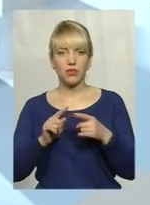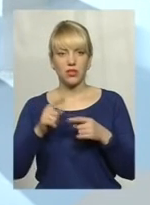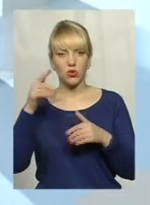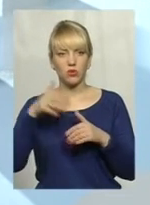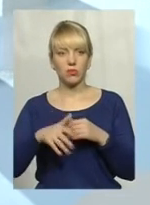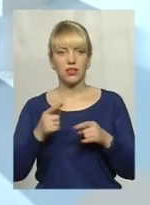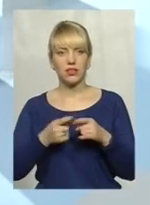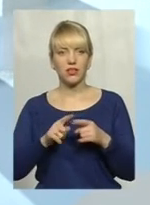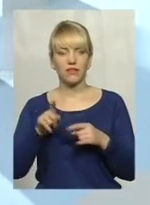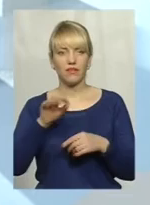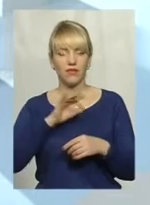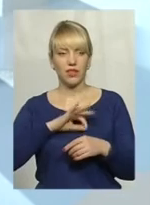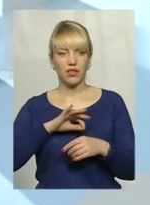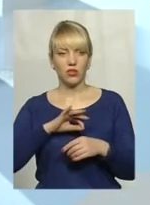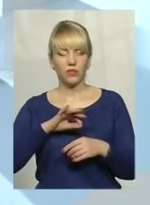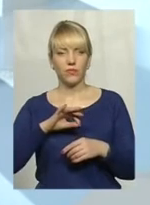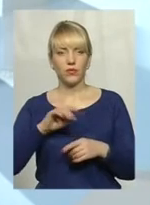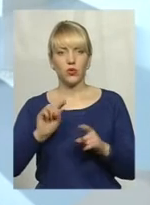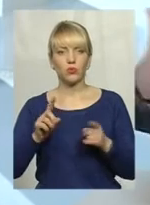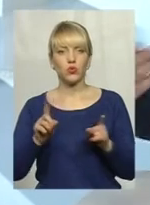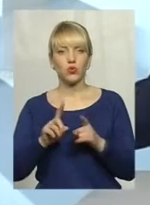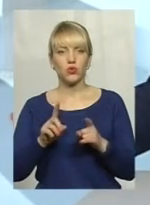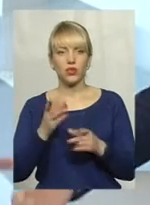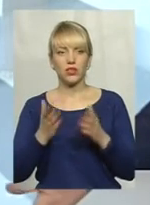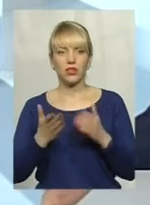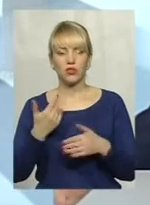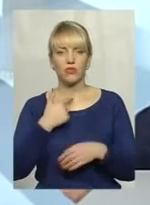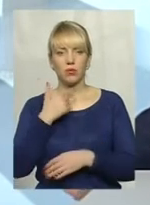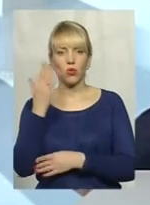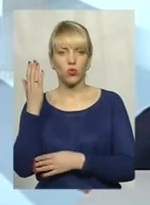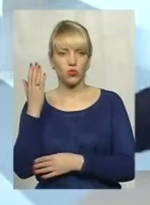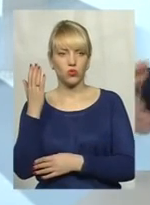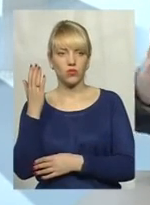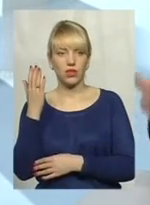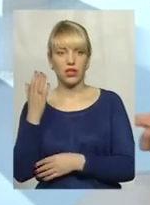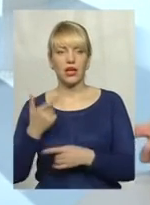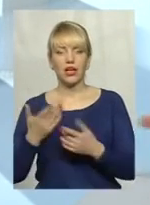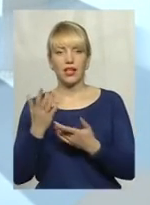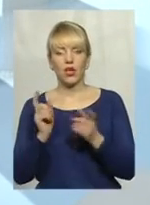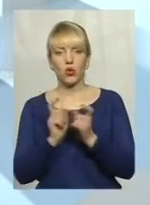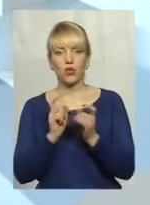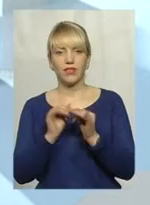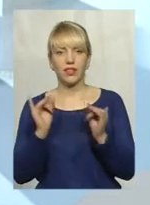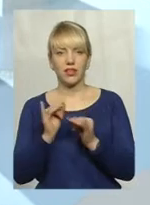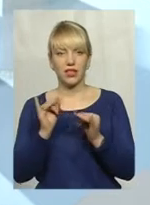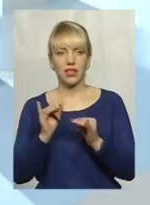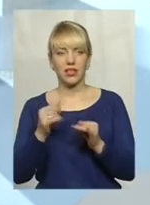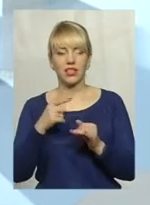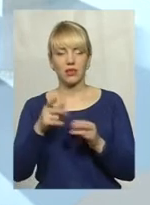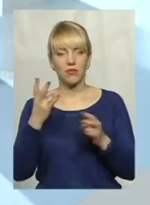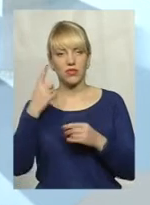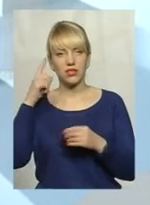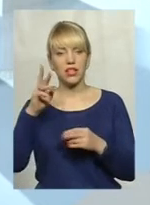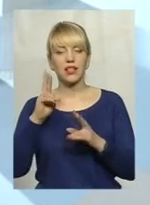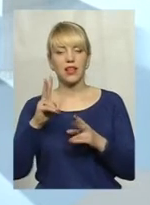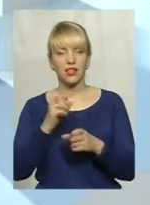і їм вигідно. Тому що, ну, якщо ти вже проголосував, наприклад, за конфлікт інтересів, але не знав це, ти маєш знати, як діяти і що